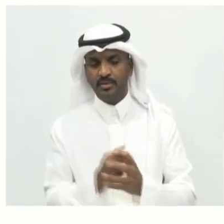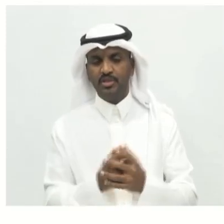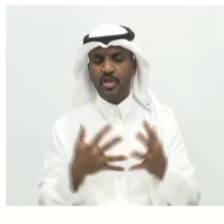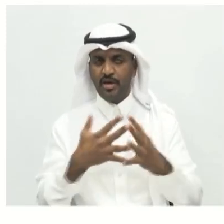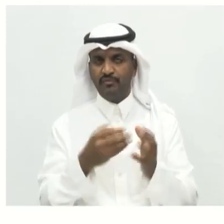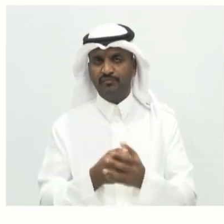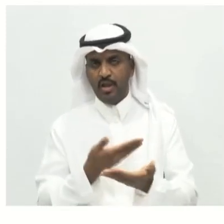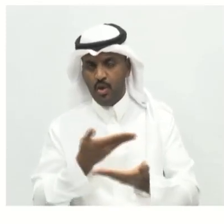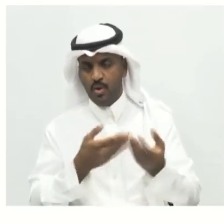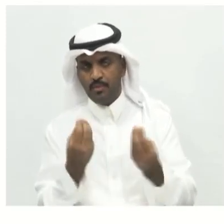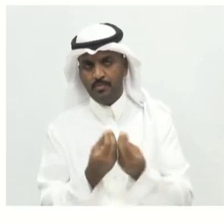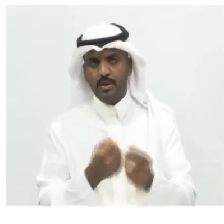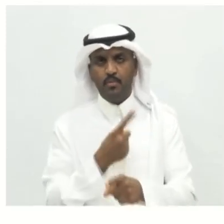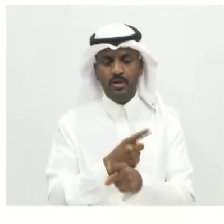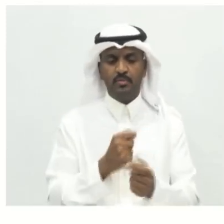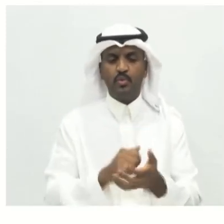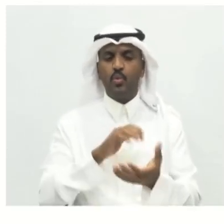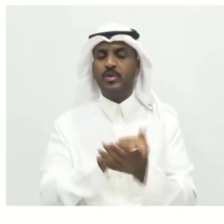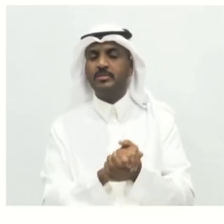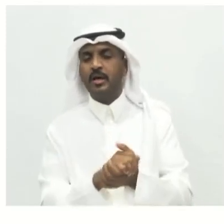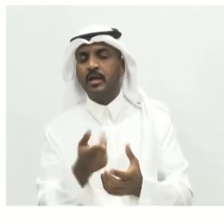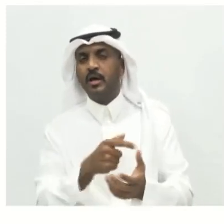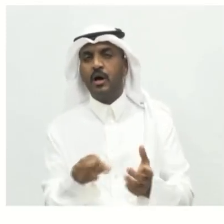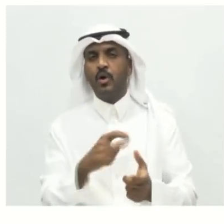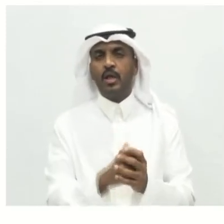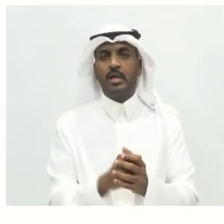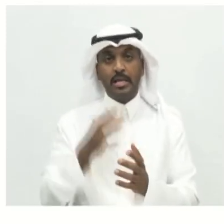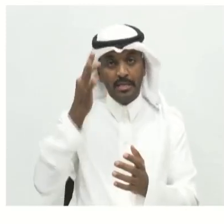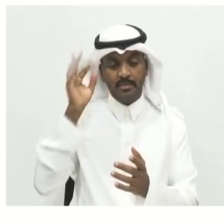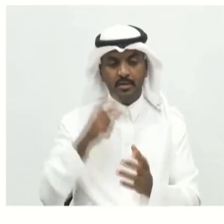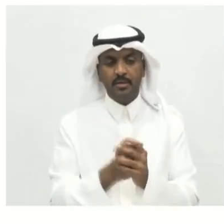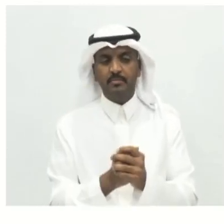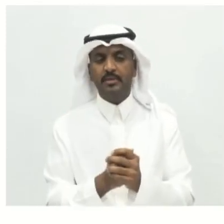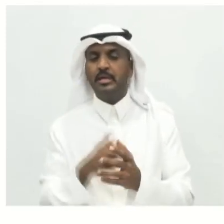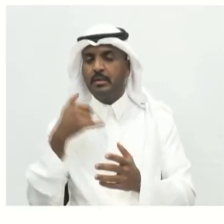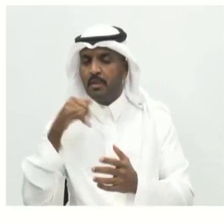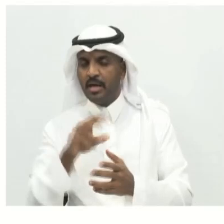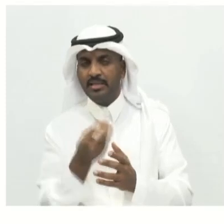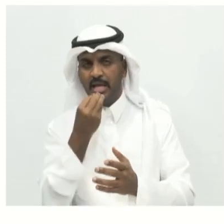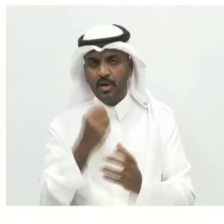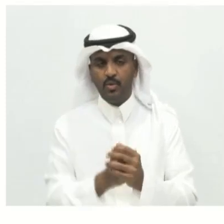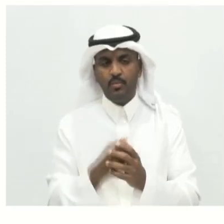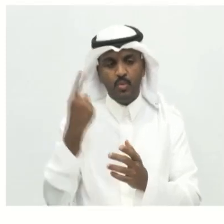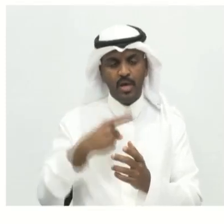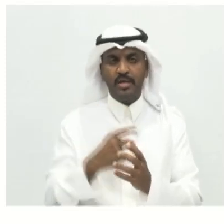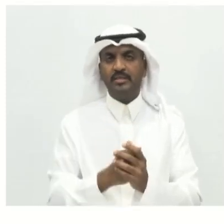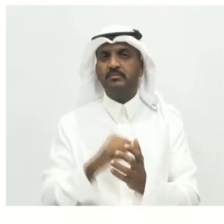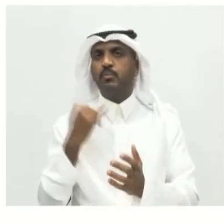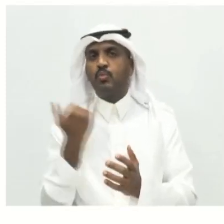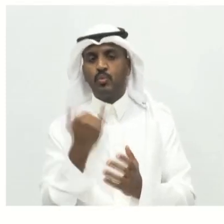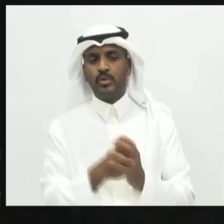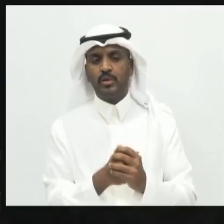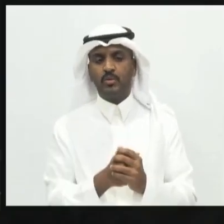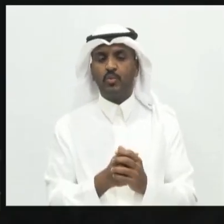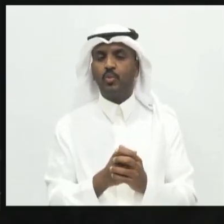الحوار مع معلمك وزملائك حول الحكمه من اباحه تناول المحرم عند الضروره واكتب خلاصه ذلك نعم ابنائي وبناتي